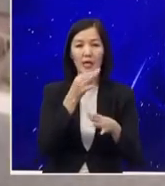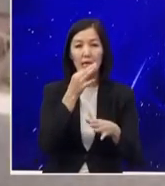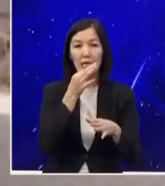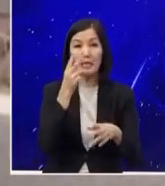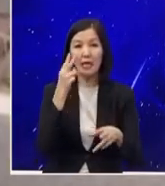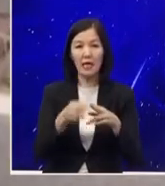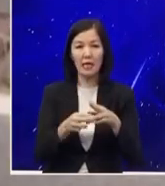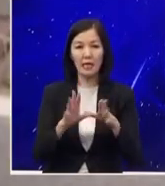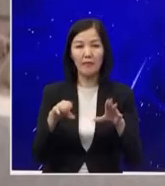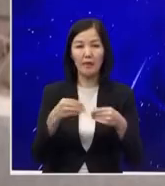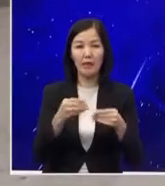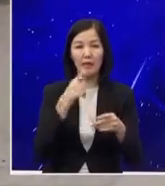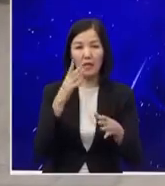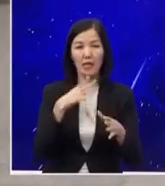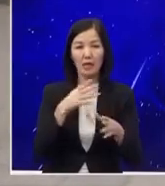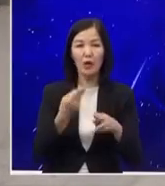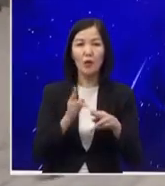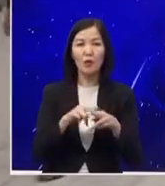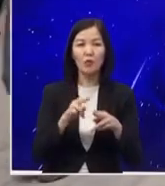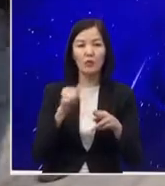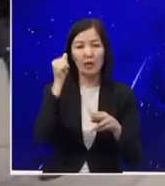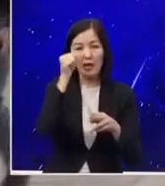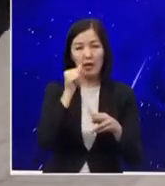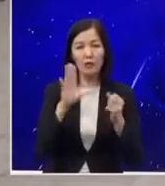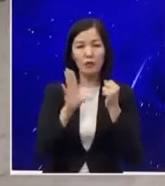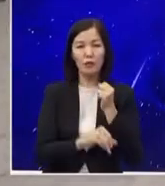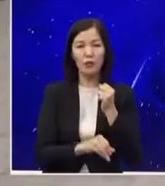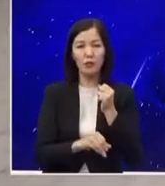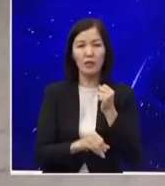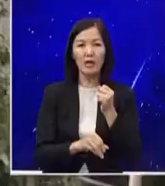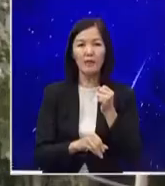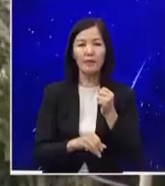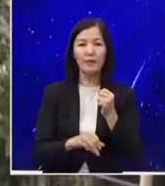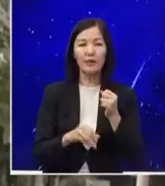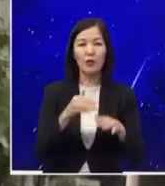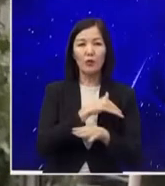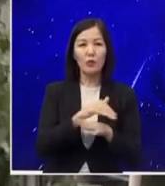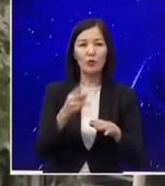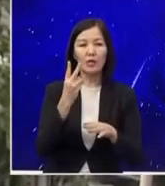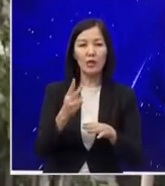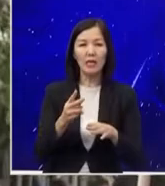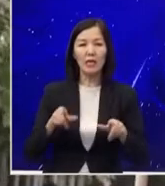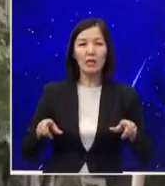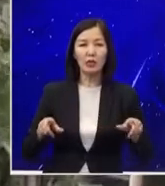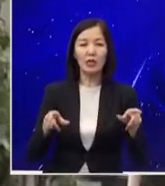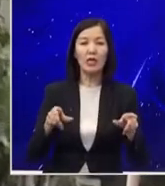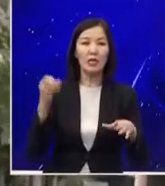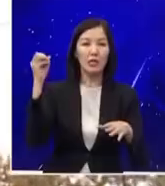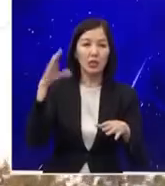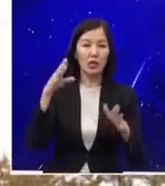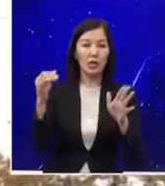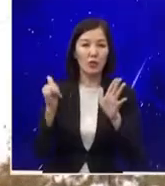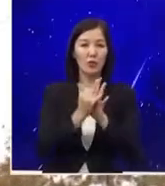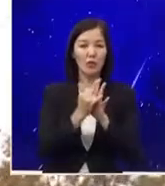мерзімінен бұрын қолданысқа беретіндерін жеткізді. Осы айдың соңында орталықтағы көшенің 2 жиегі жарықтандырылып, халық